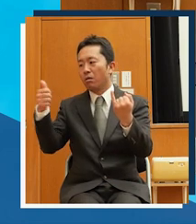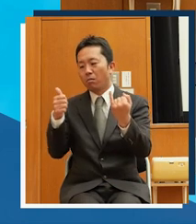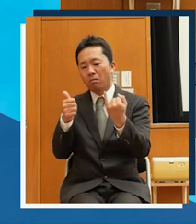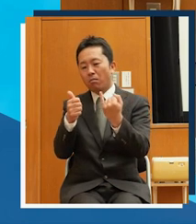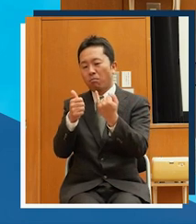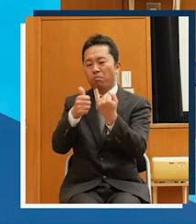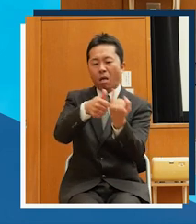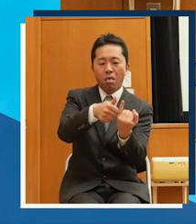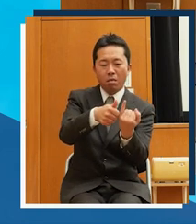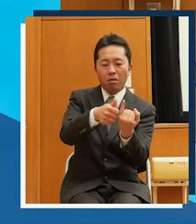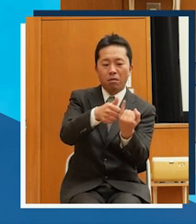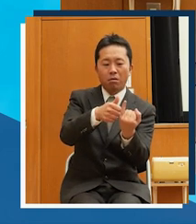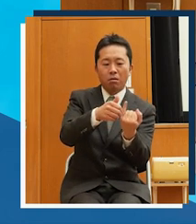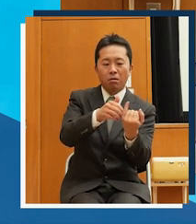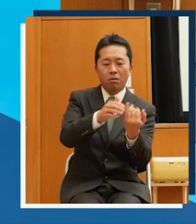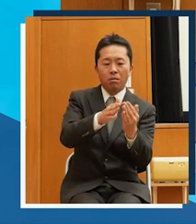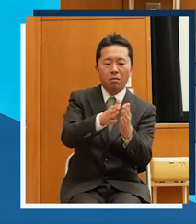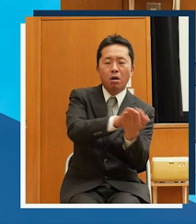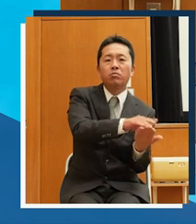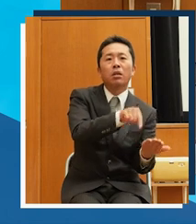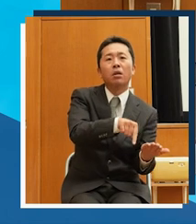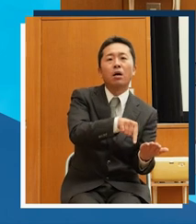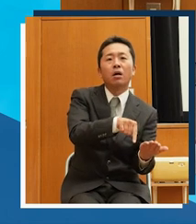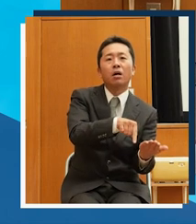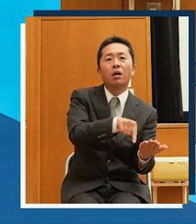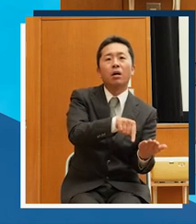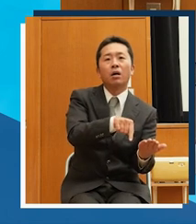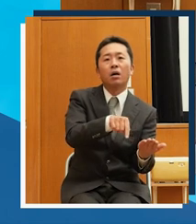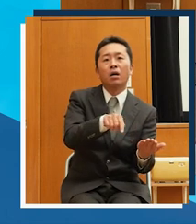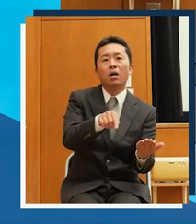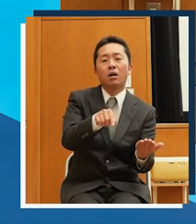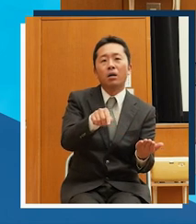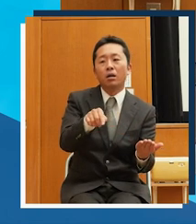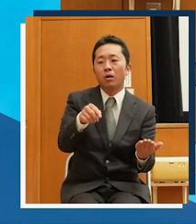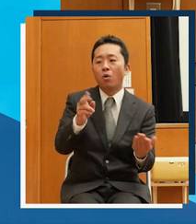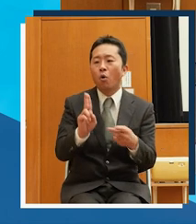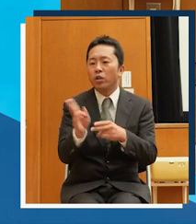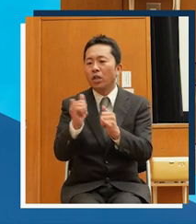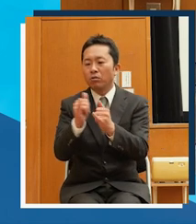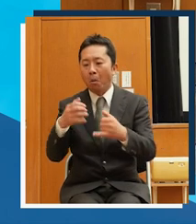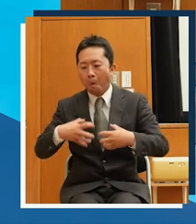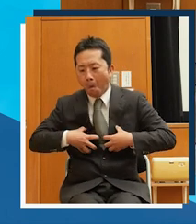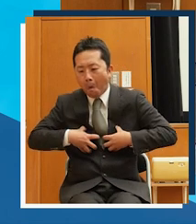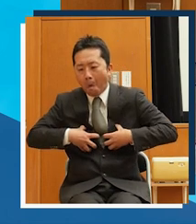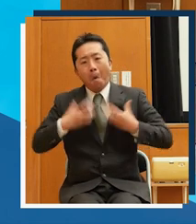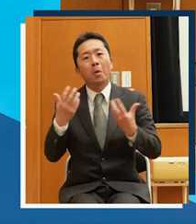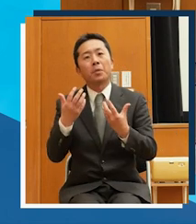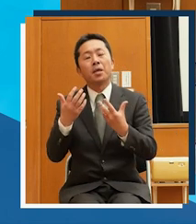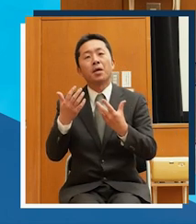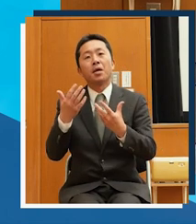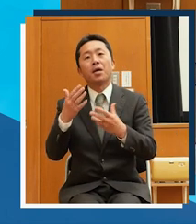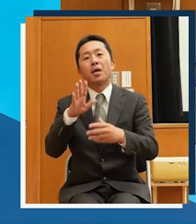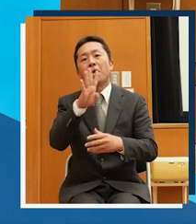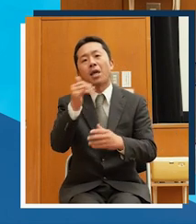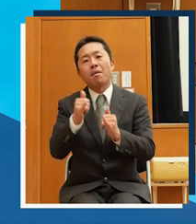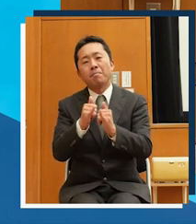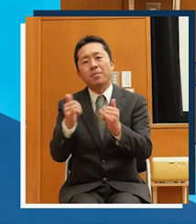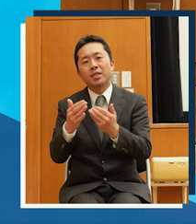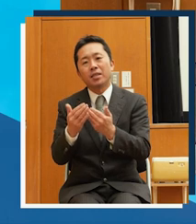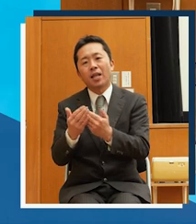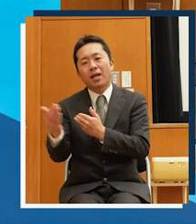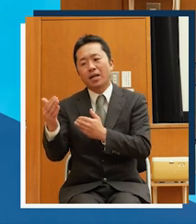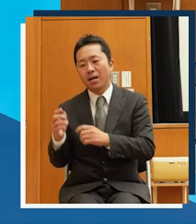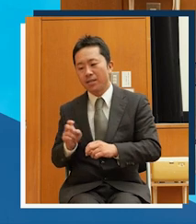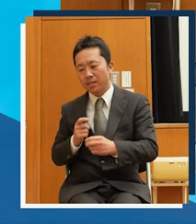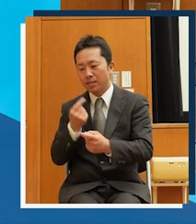たという事件があるんですねでその後にあの沖縄県民が本当に起ってですね県民大会をやってえそこでやっぱり同じく大学